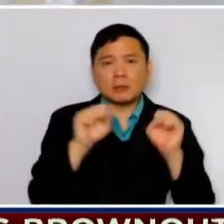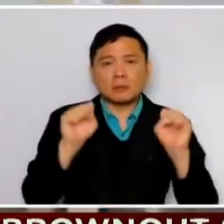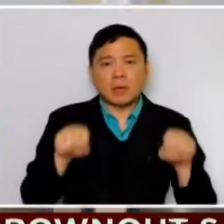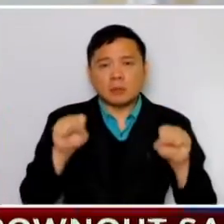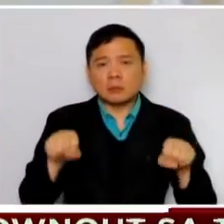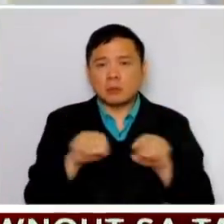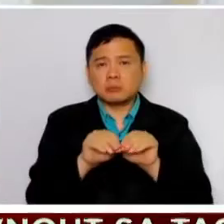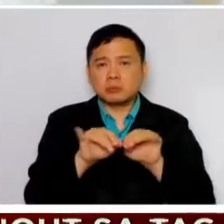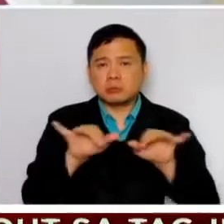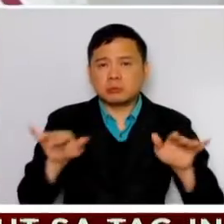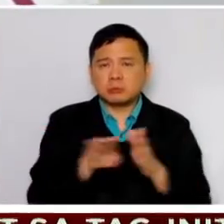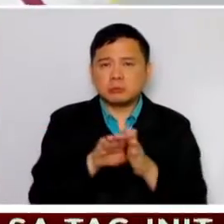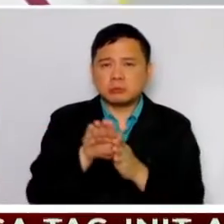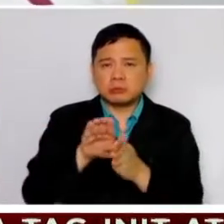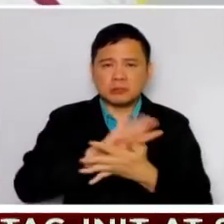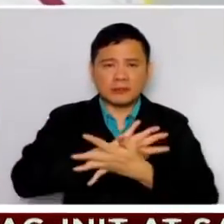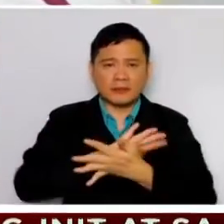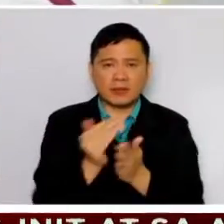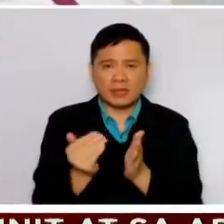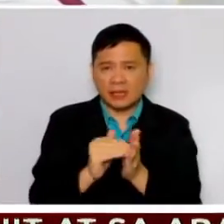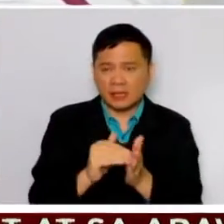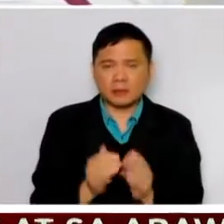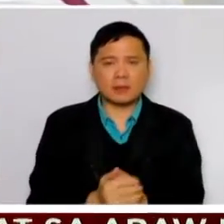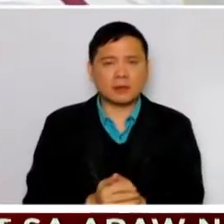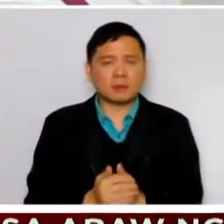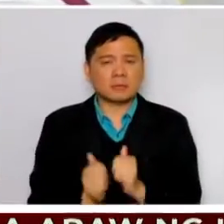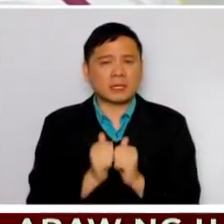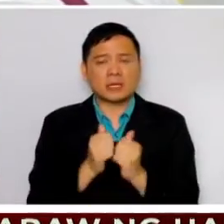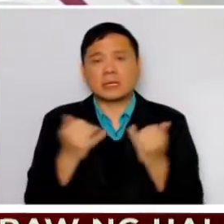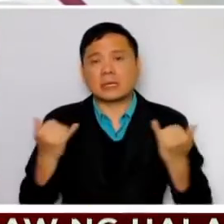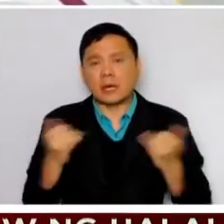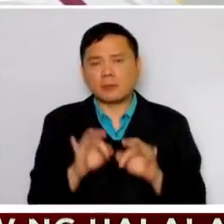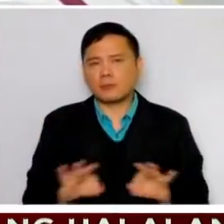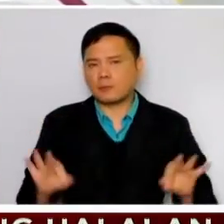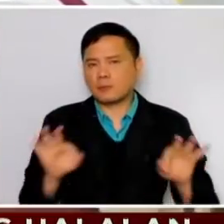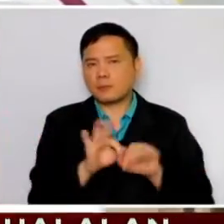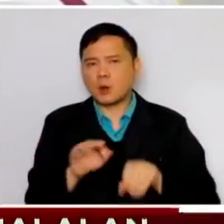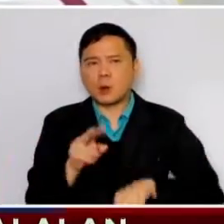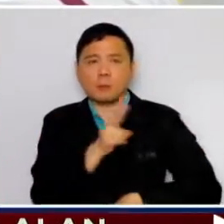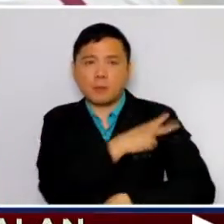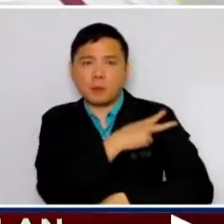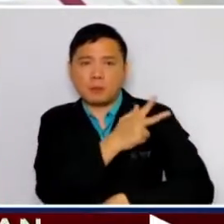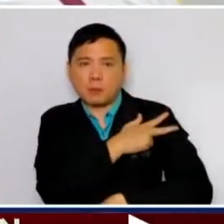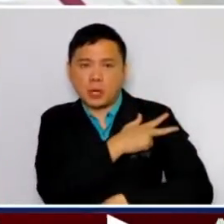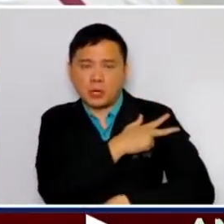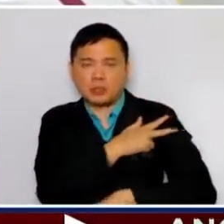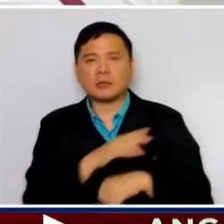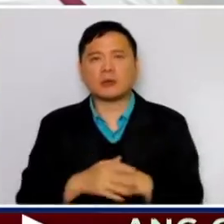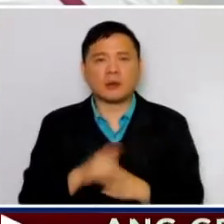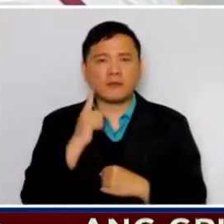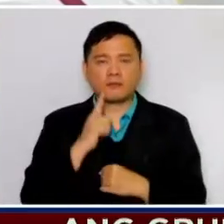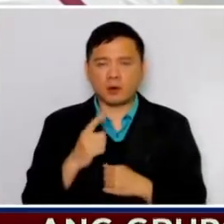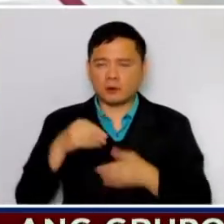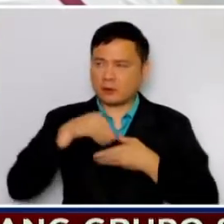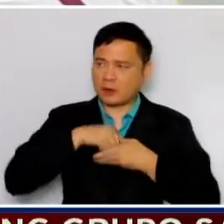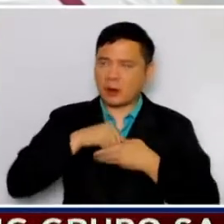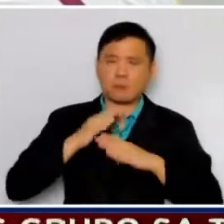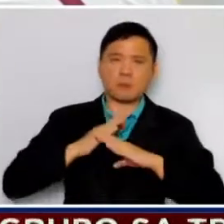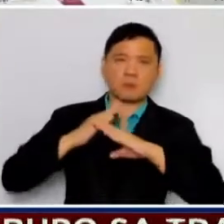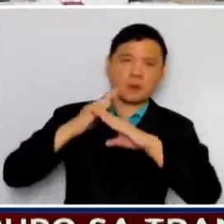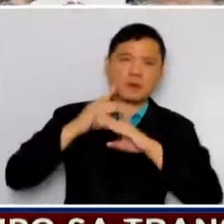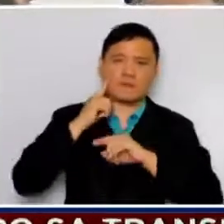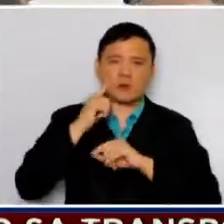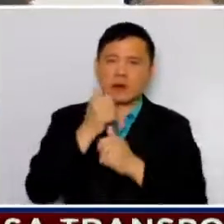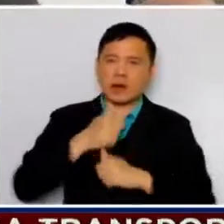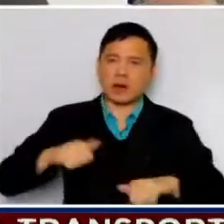sa hinaharap. Kaya mahalagaan niyang magpabakuna na o magpa-booster kung eligible para magkaroon ng proteksyon laban sa malalang